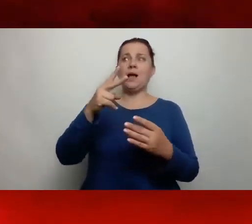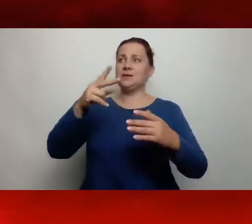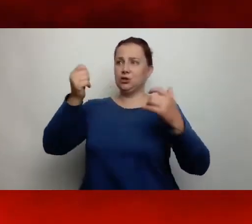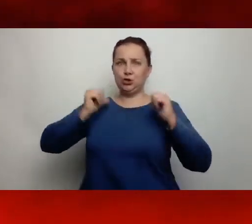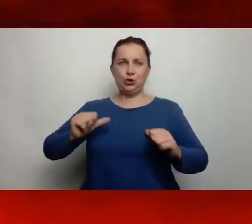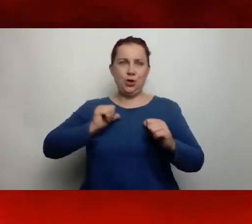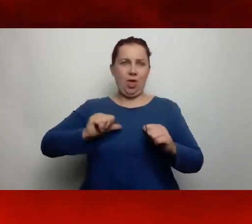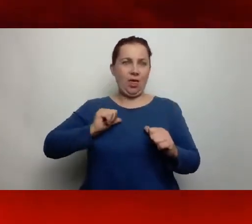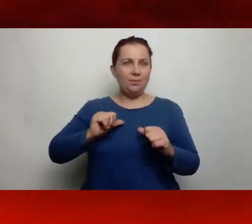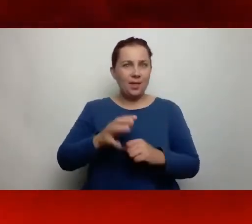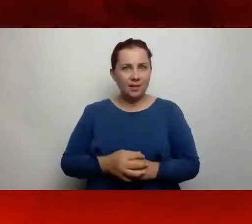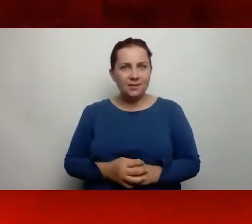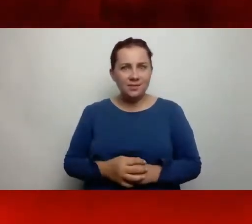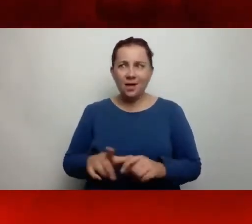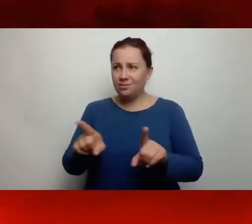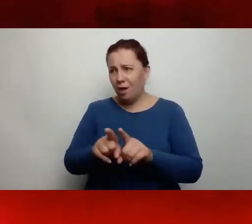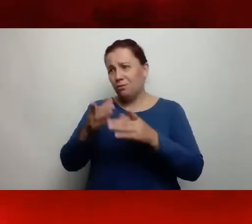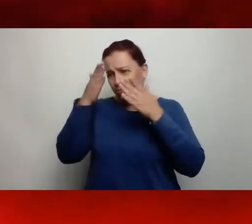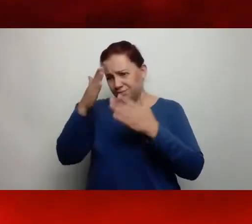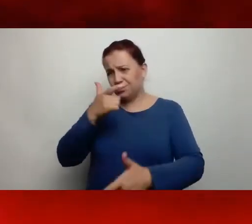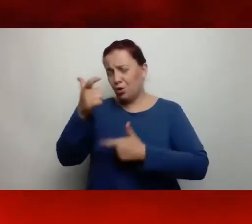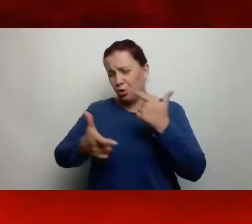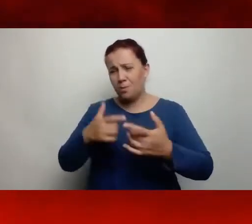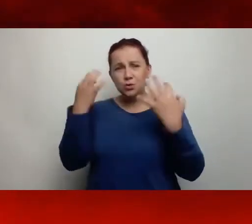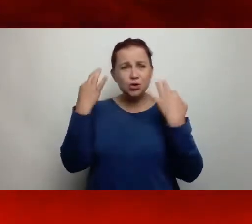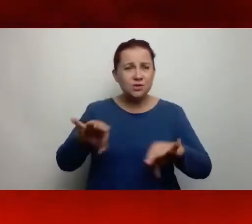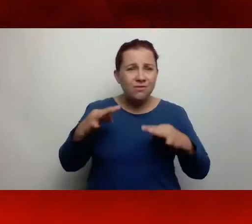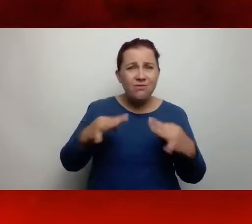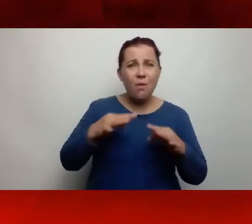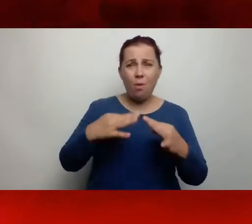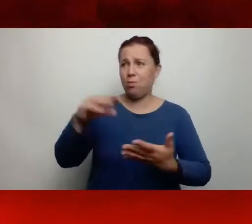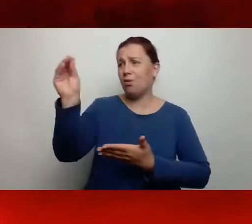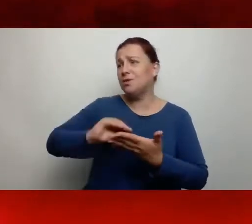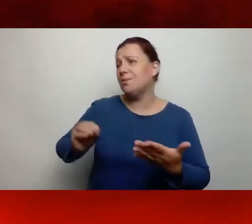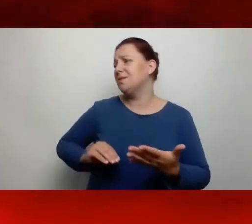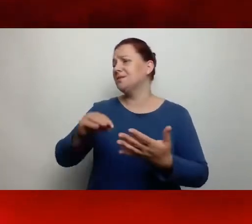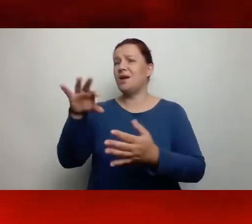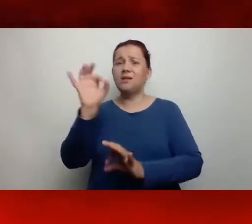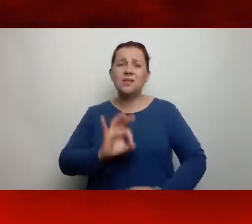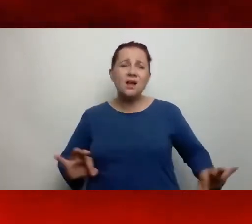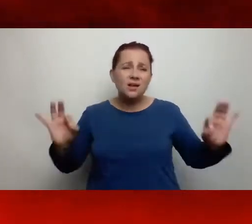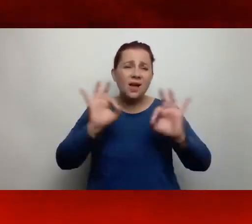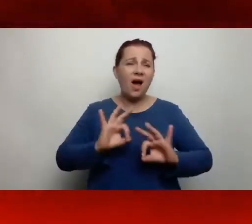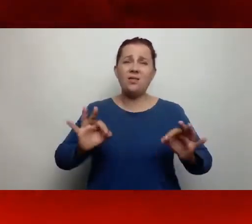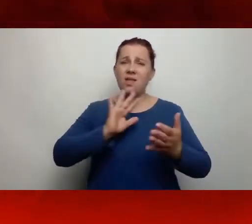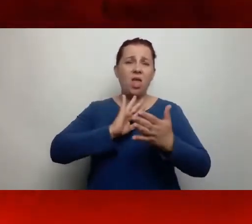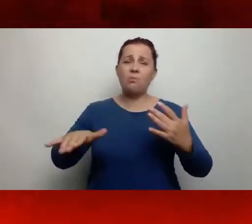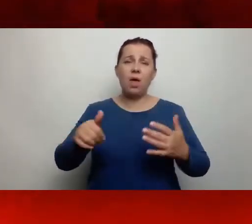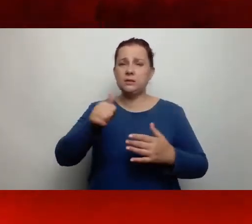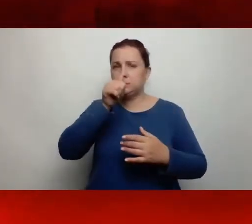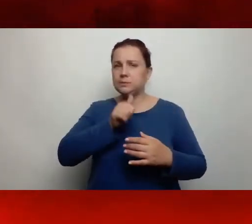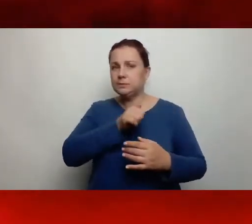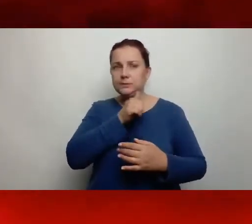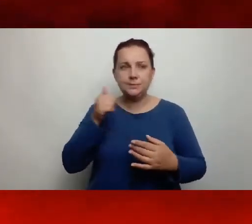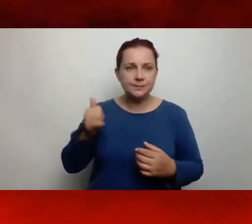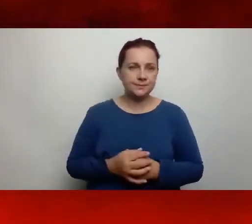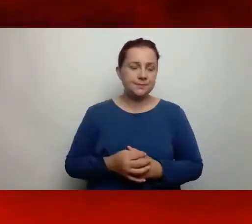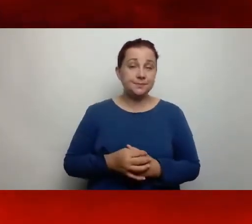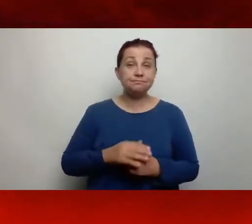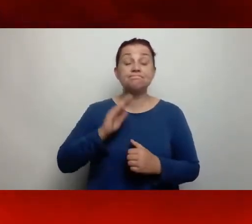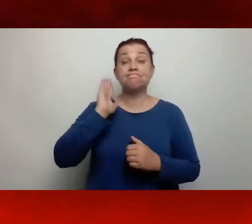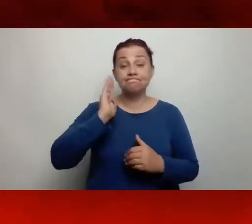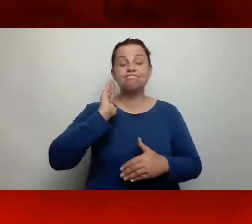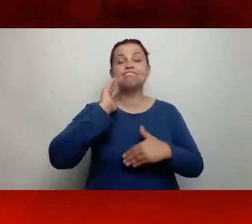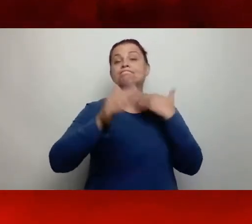zająć się po prostu twórczością, pisać zachwytem, swobodnie, w sposób nieskrępowany. Do pewnego momentu